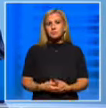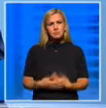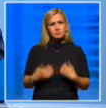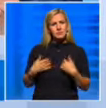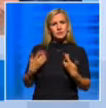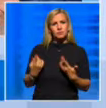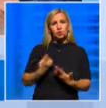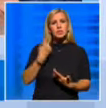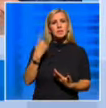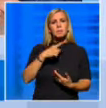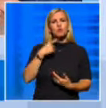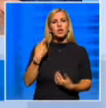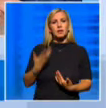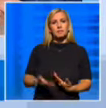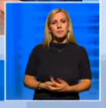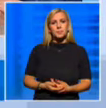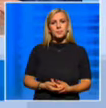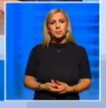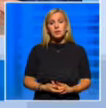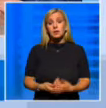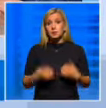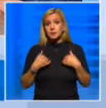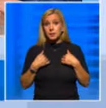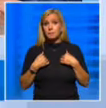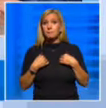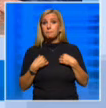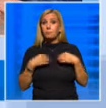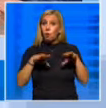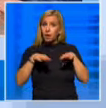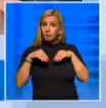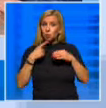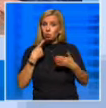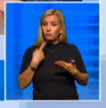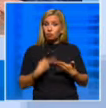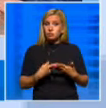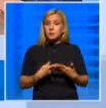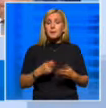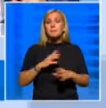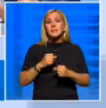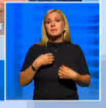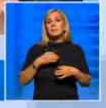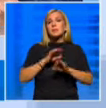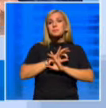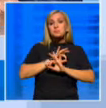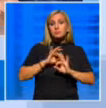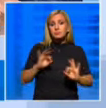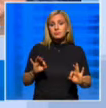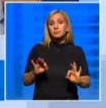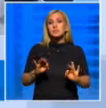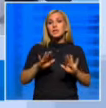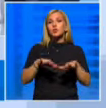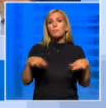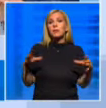изразява саможертвата ви? Ами в това, че поехме отговорността без да имаме ясно парламентарно